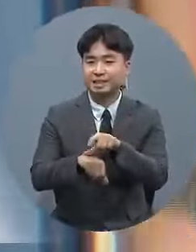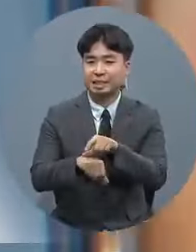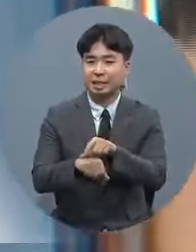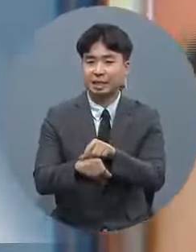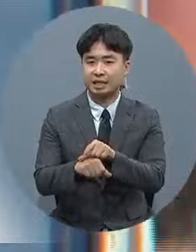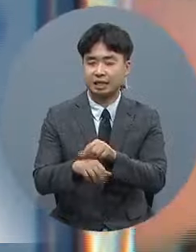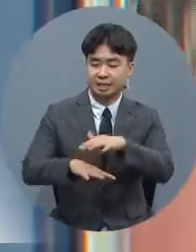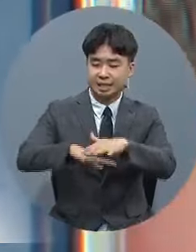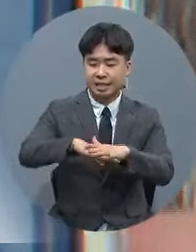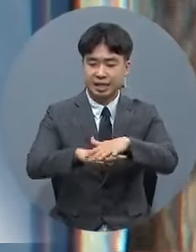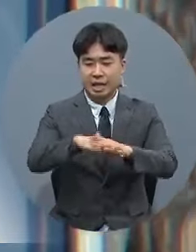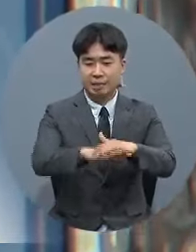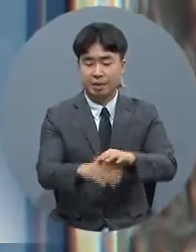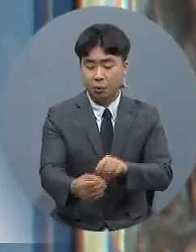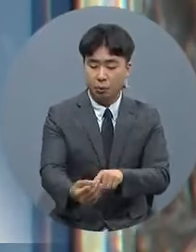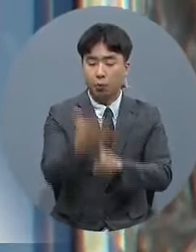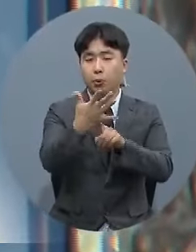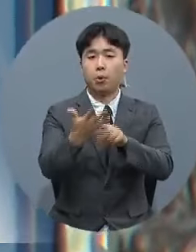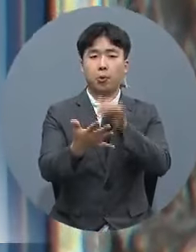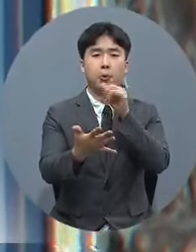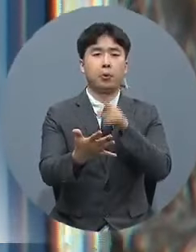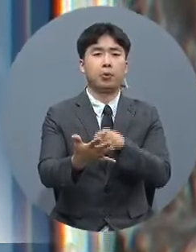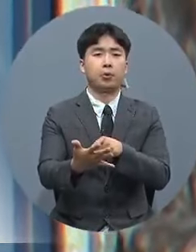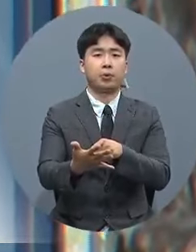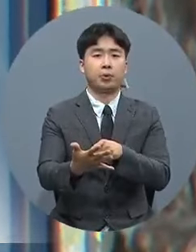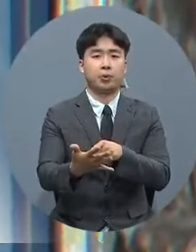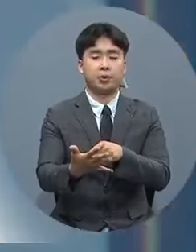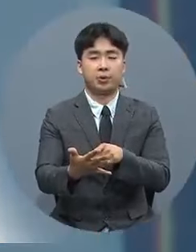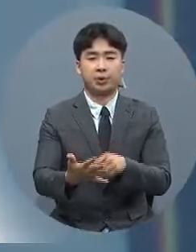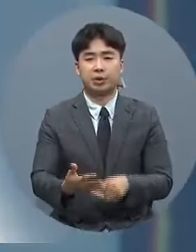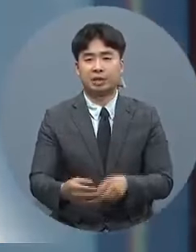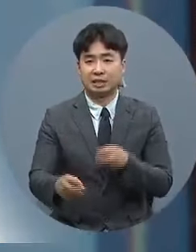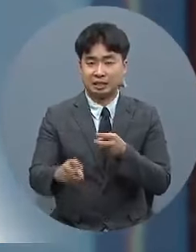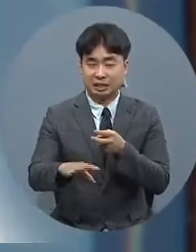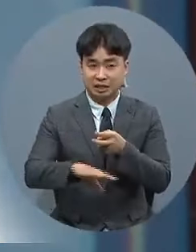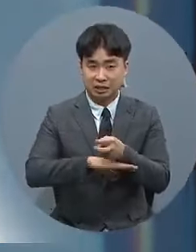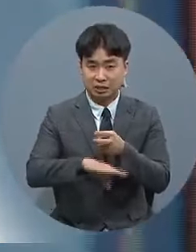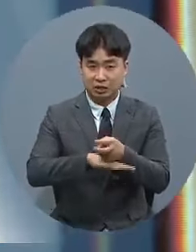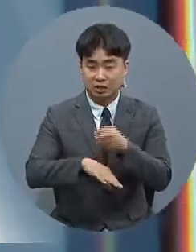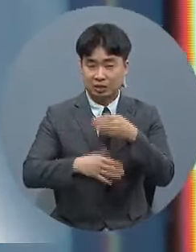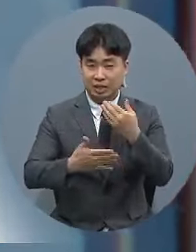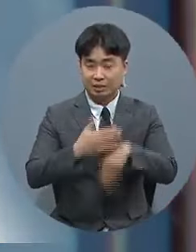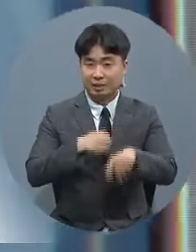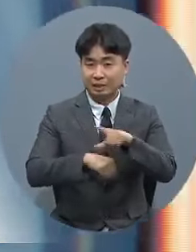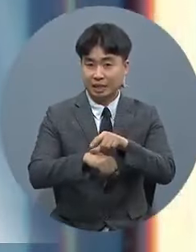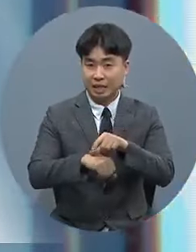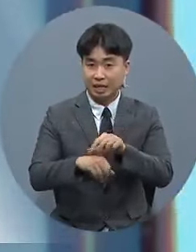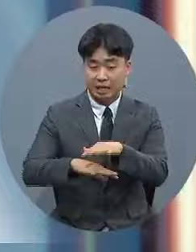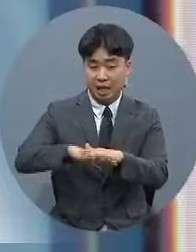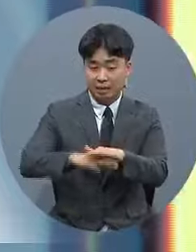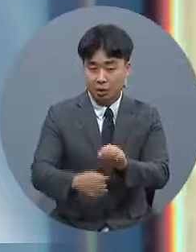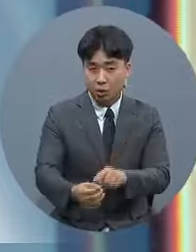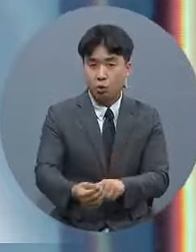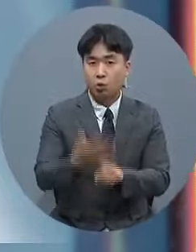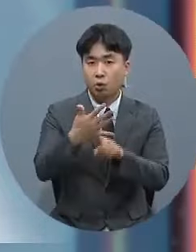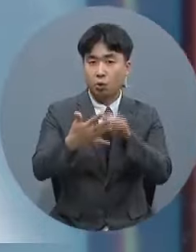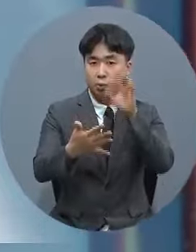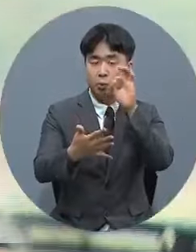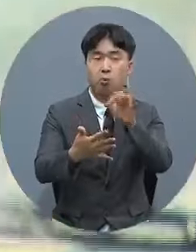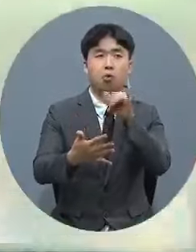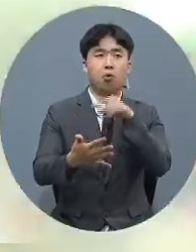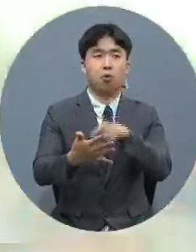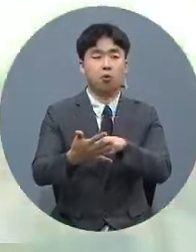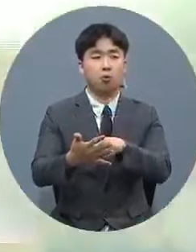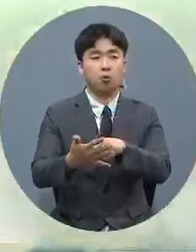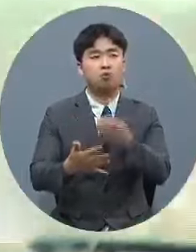남았는지를 실시간으로 계산해 보여줍니다. 이렇게 교통신호의 남은 시간을 내비게이션에 실시간으로 보여주는